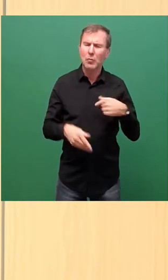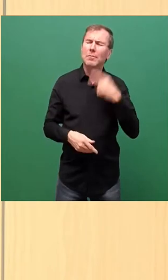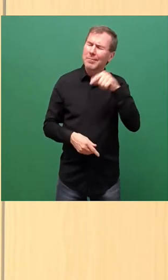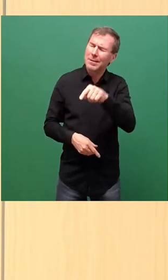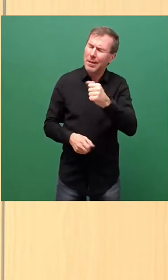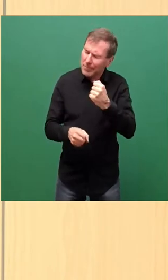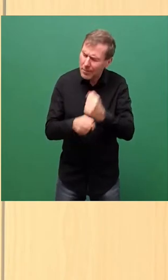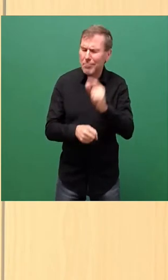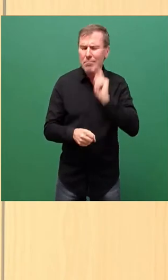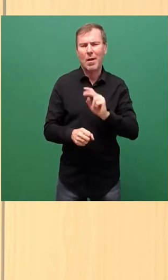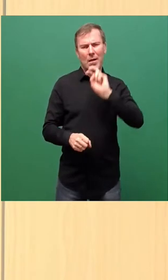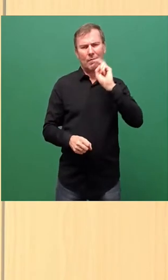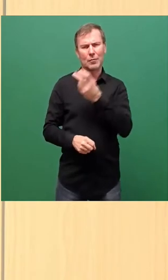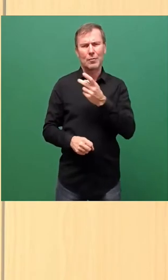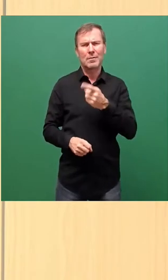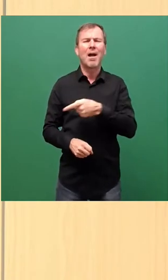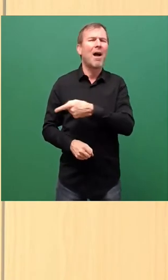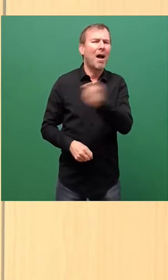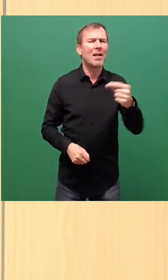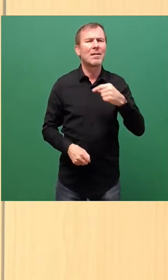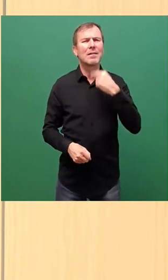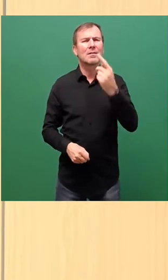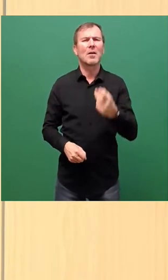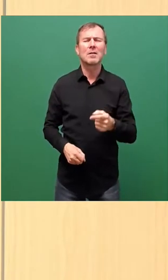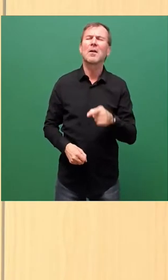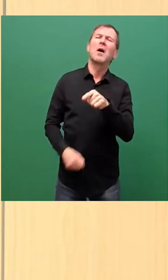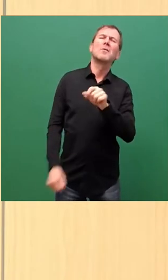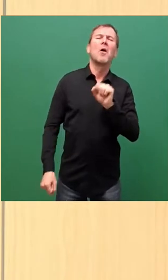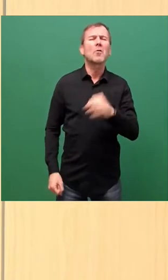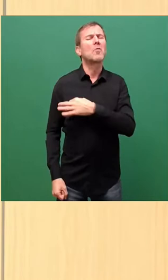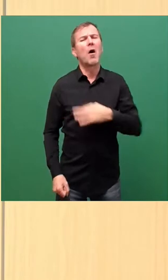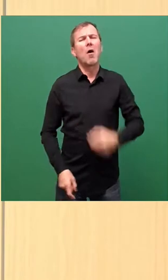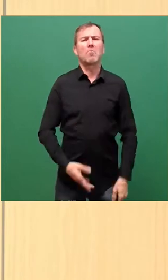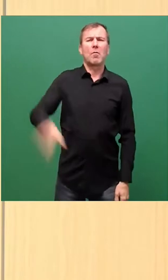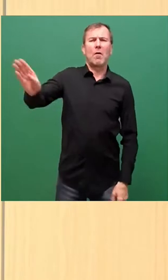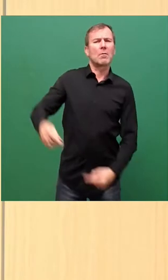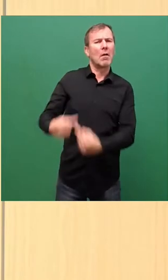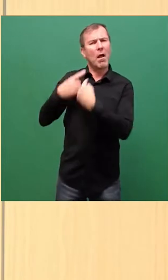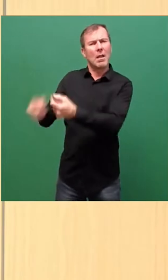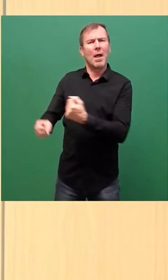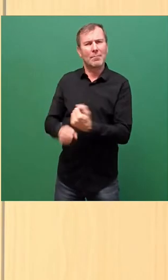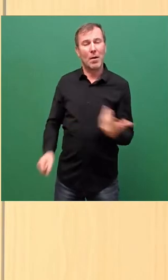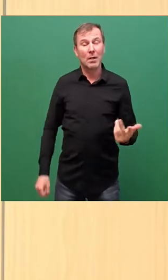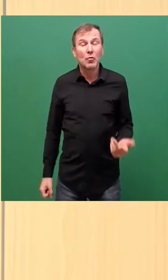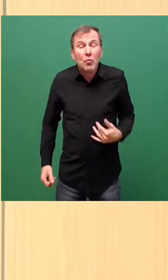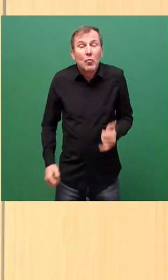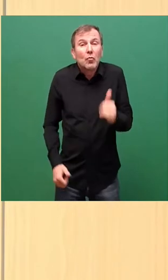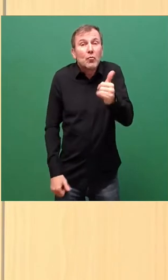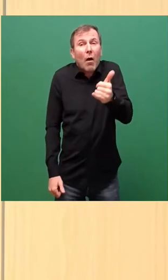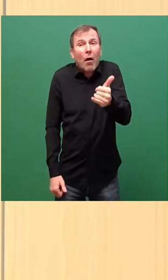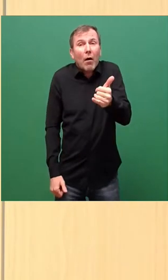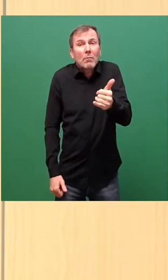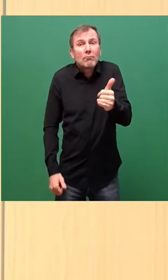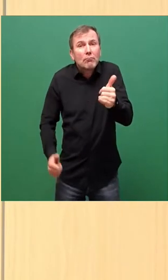die Leute, die immer sagen, ja, das können ja alles Private auch alleine machen, sage ich, natürlich, Private können auch einen Beitrag